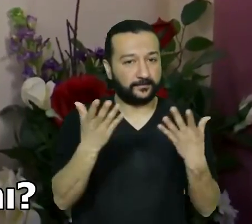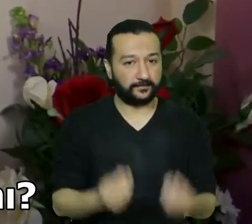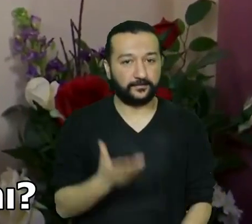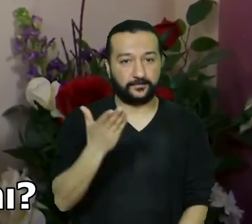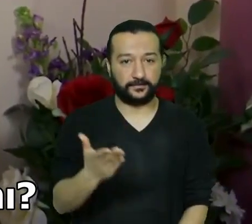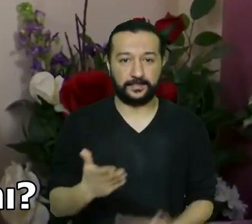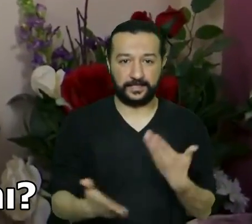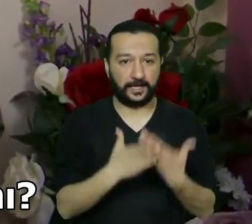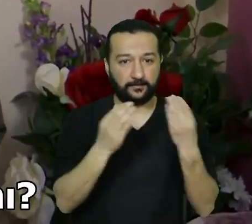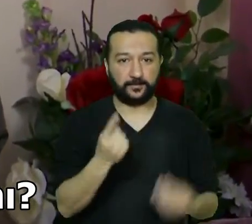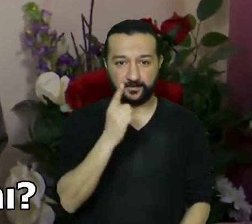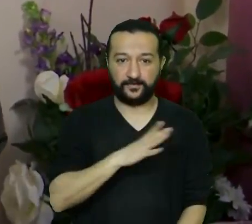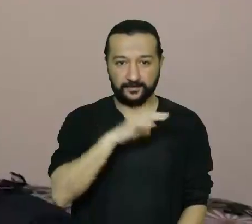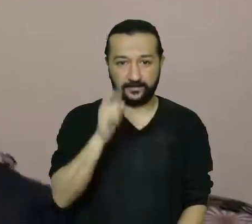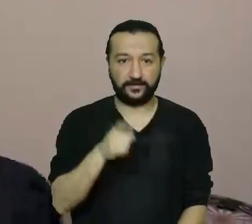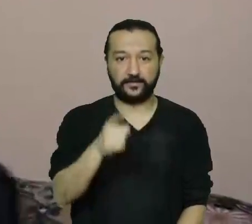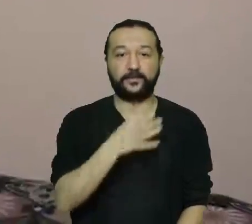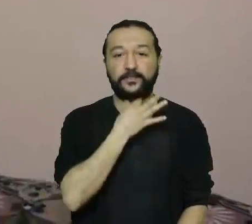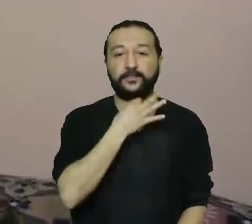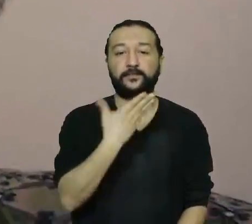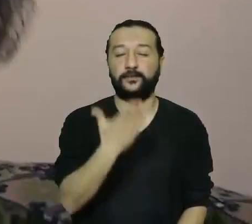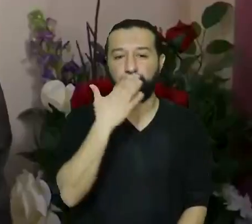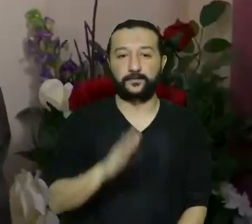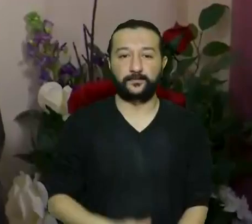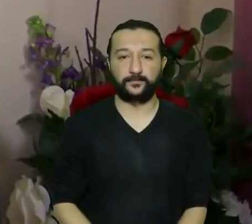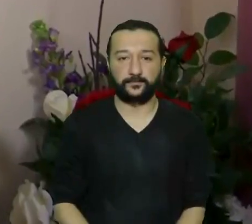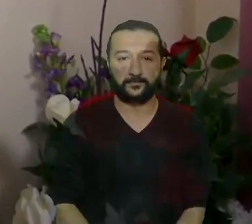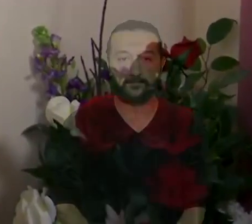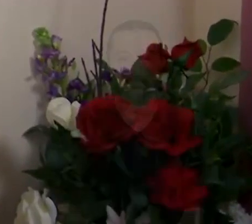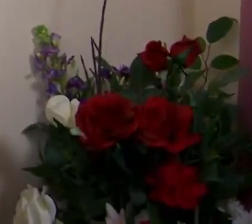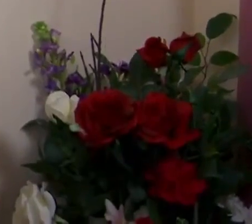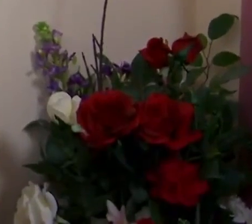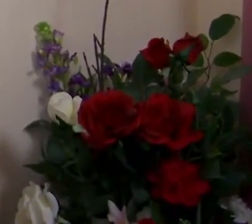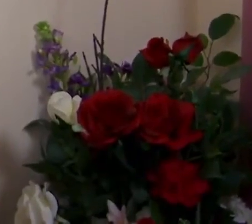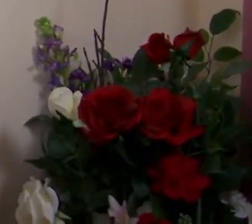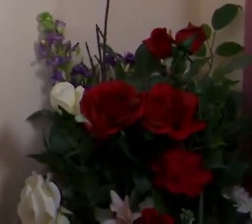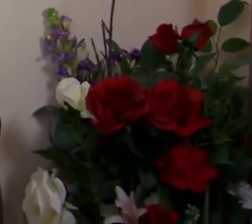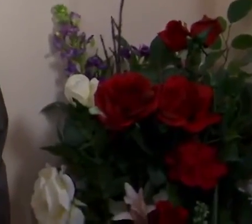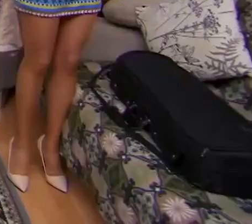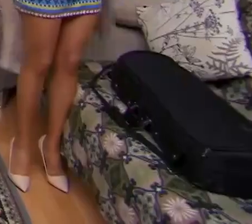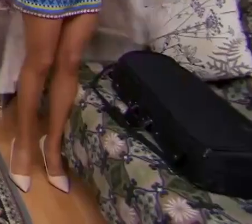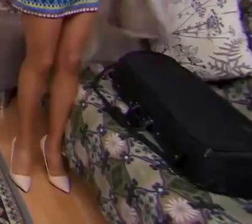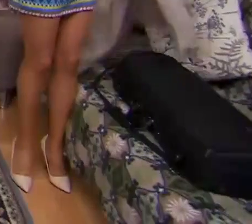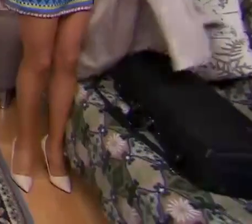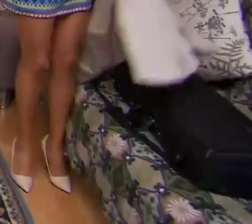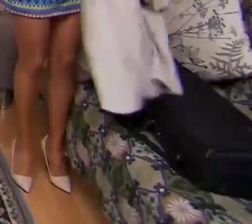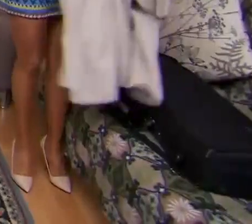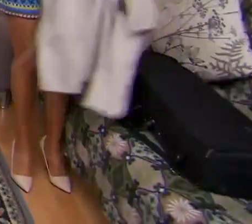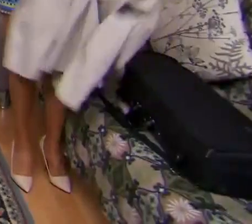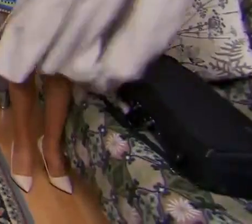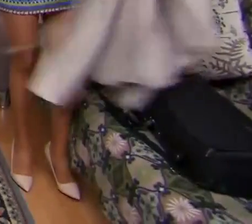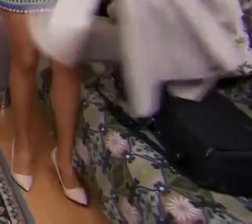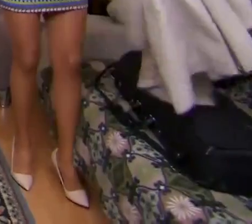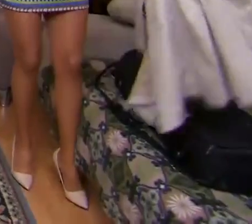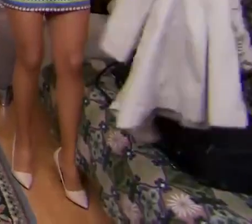tabii. Yardım edebileceğim bir şey var. Teşekkürler yok. 20'lerinin sonlarında esmer uzun boylu kıvırcık uzun saçları, kalın kaşları